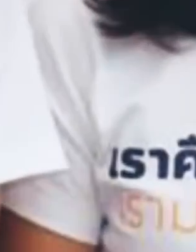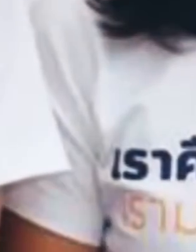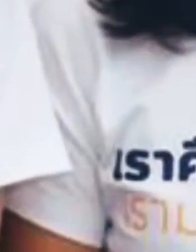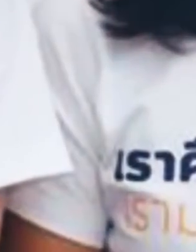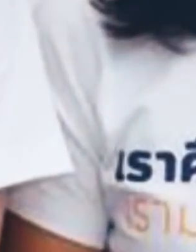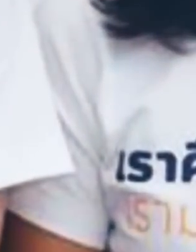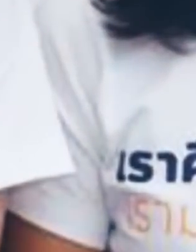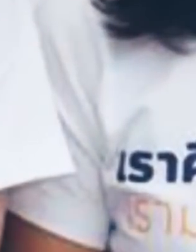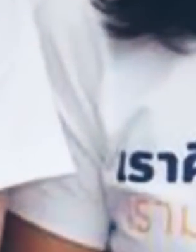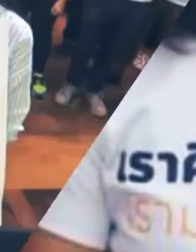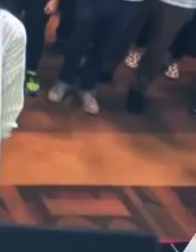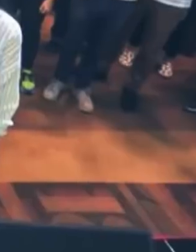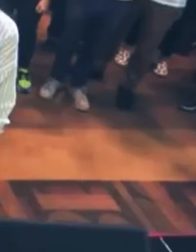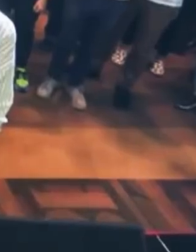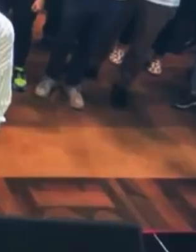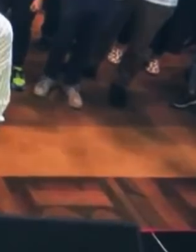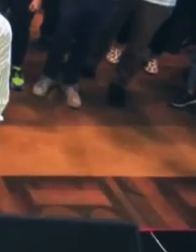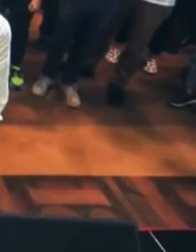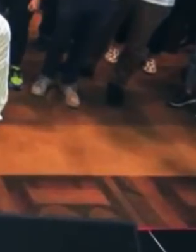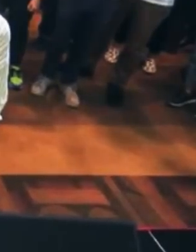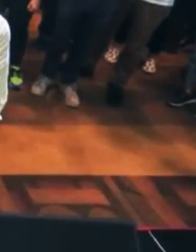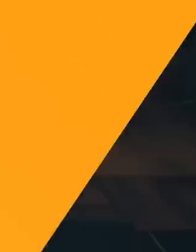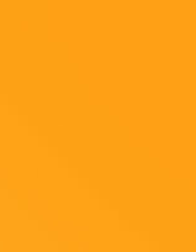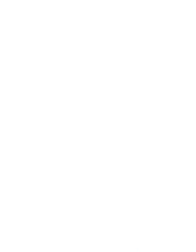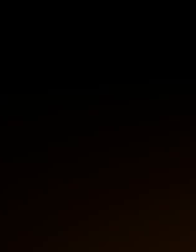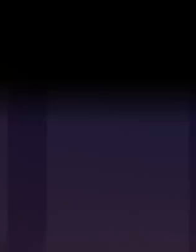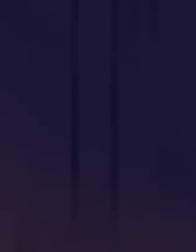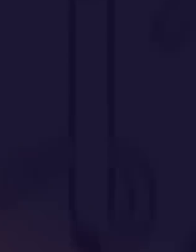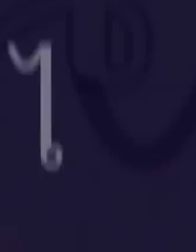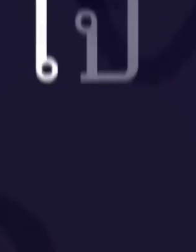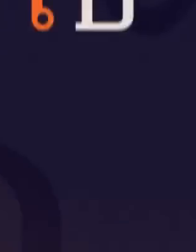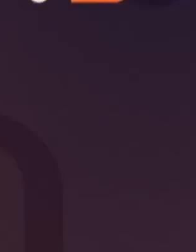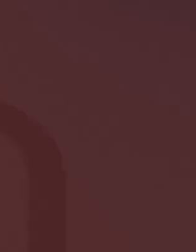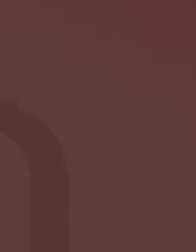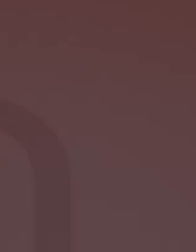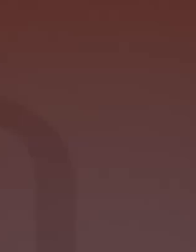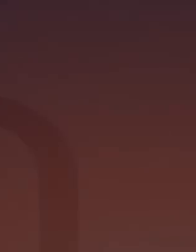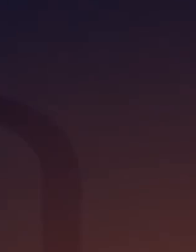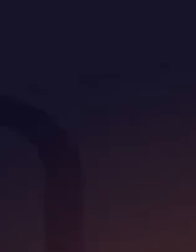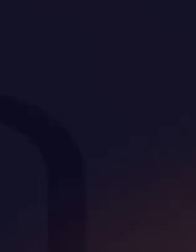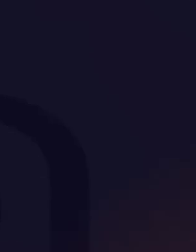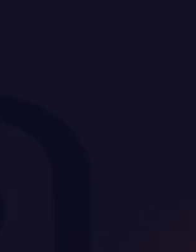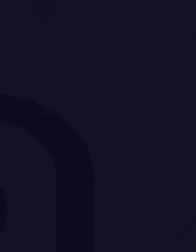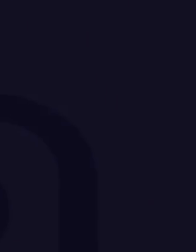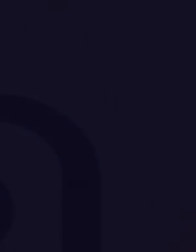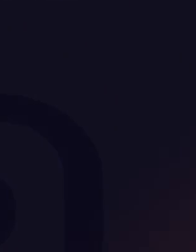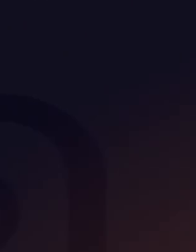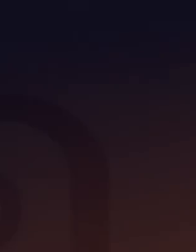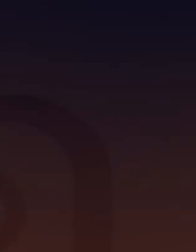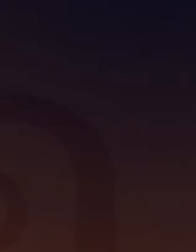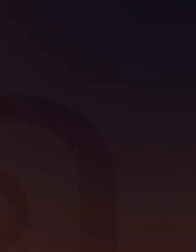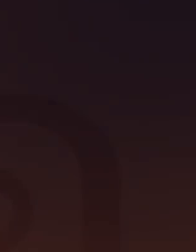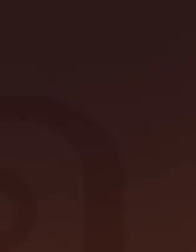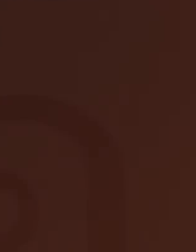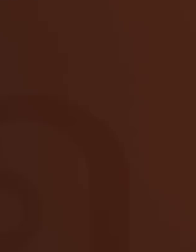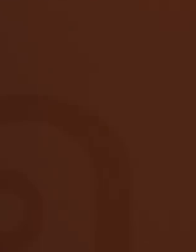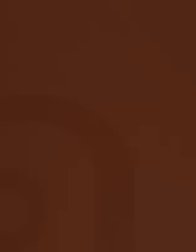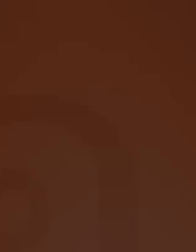ต่อสย สนทรับบ